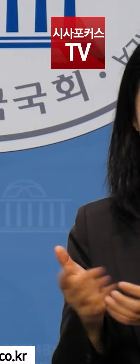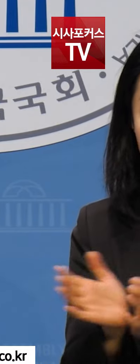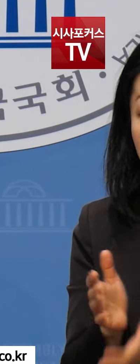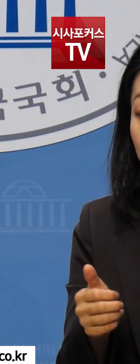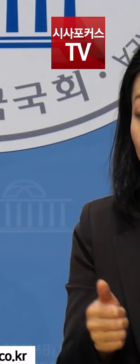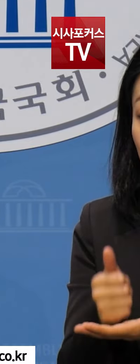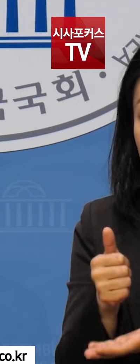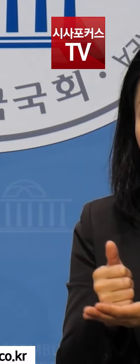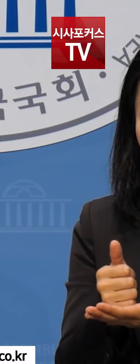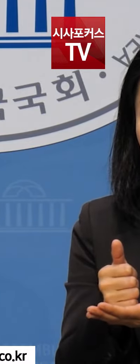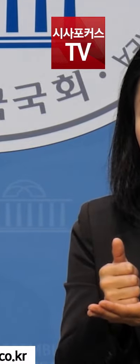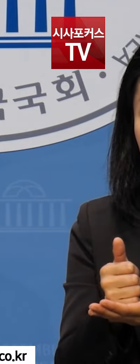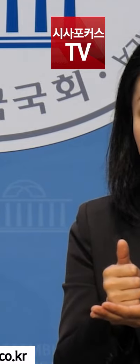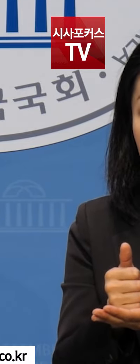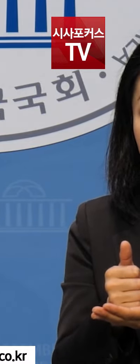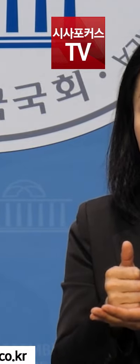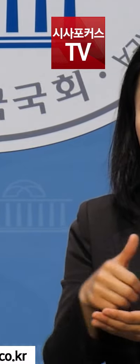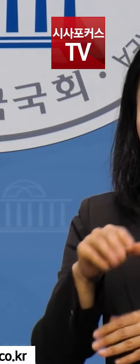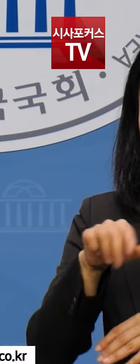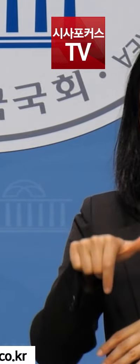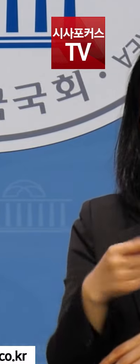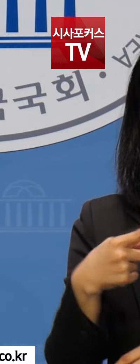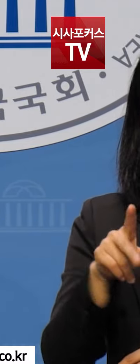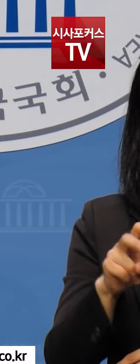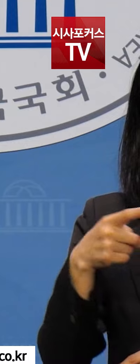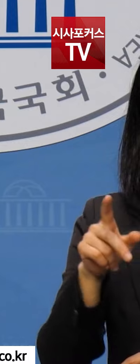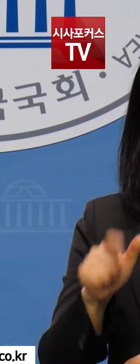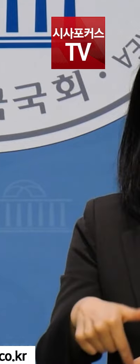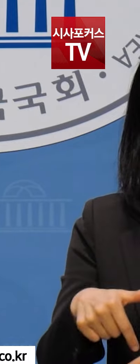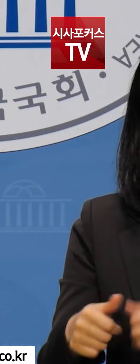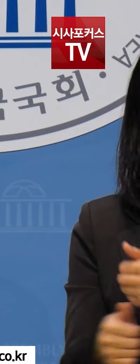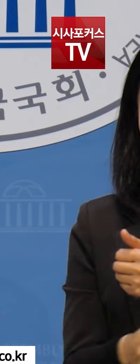추천 고삼석 방통위원이 위원이었던 당시